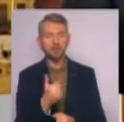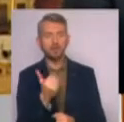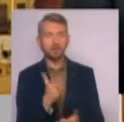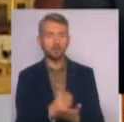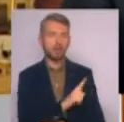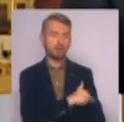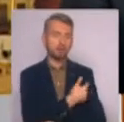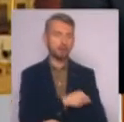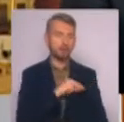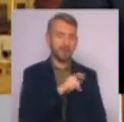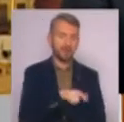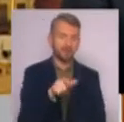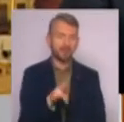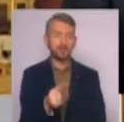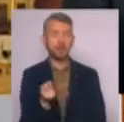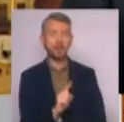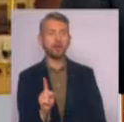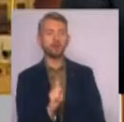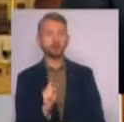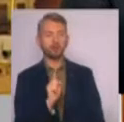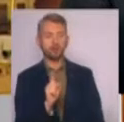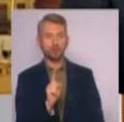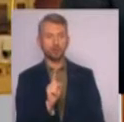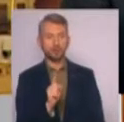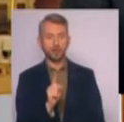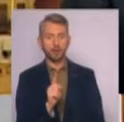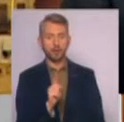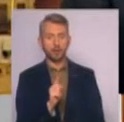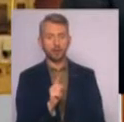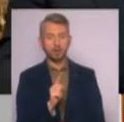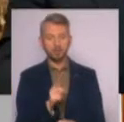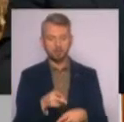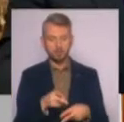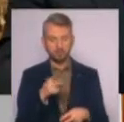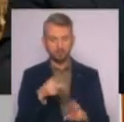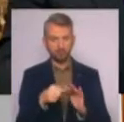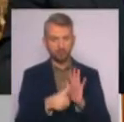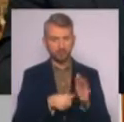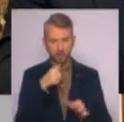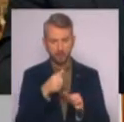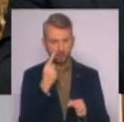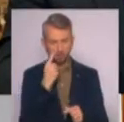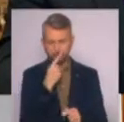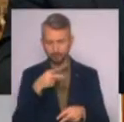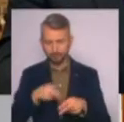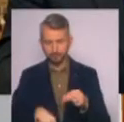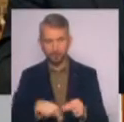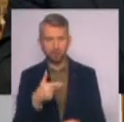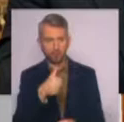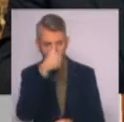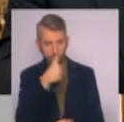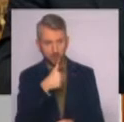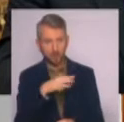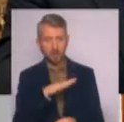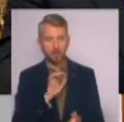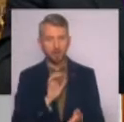медичні працівники, на те, що наприкінці 2016 року, а точніше в грудні, було видане